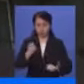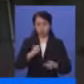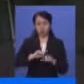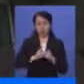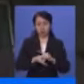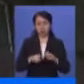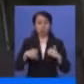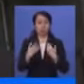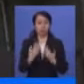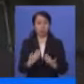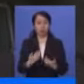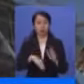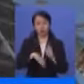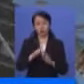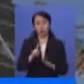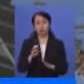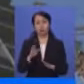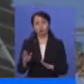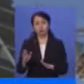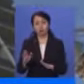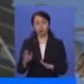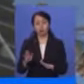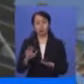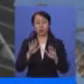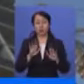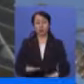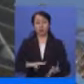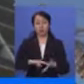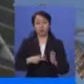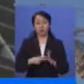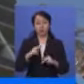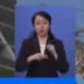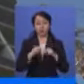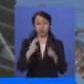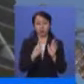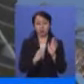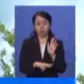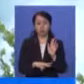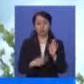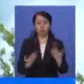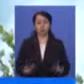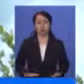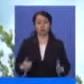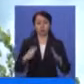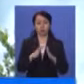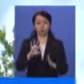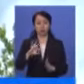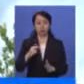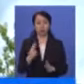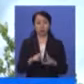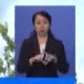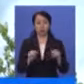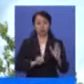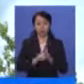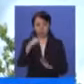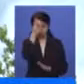собственникам предоставляется благоустроенное жилье. На месте снесенных запланировано строительство 70 жилых домов, социальных объектов. С начала